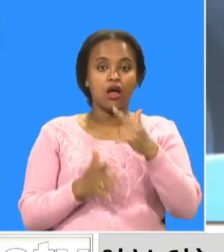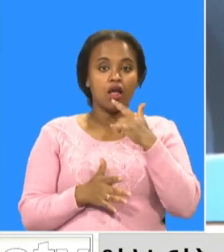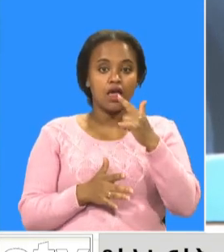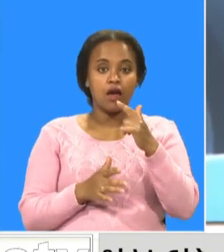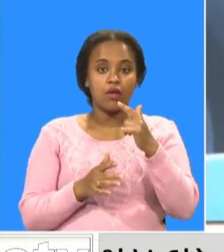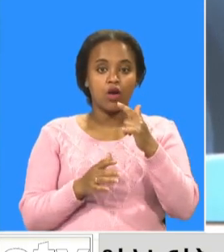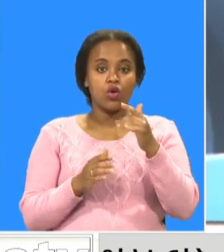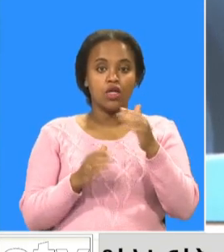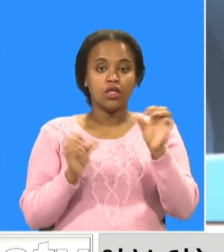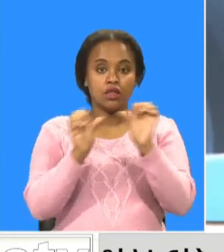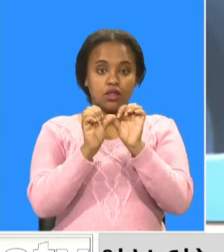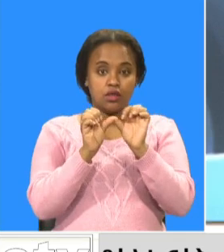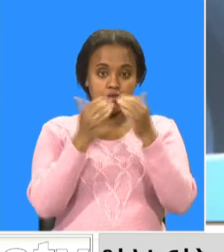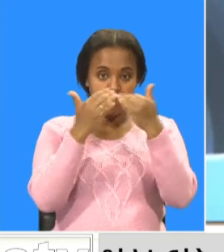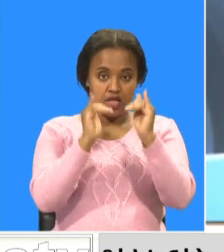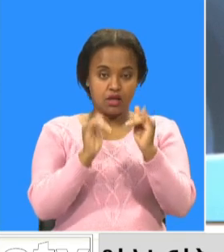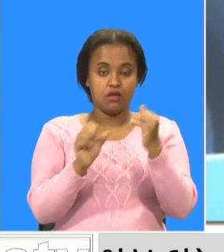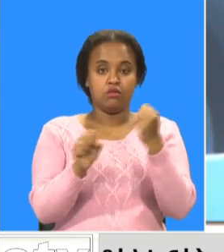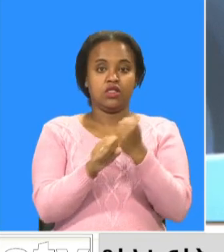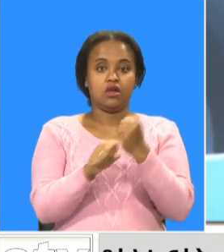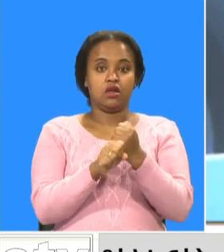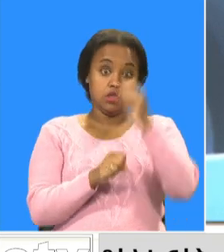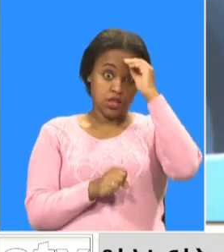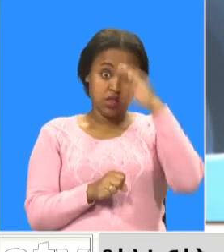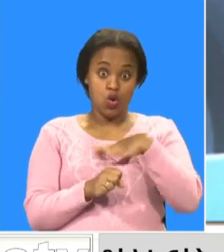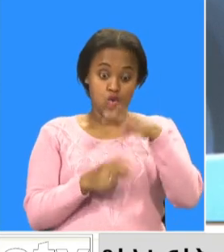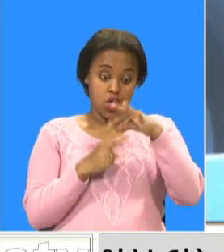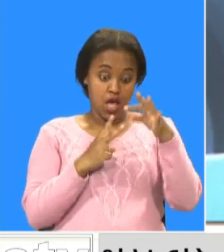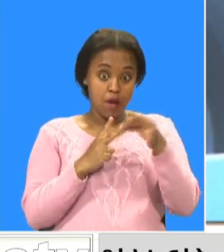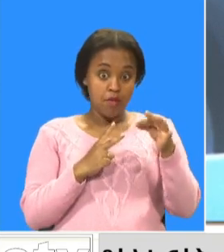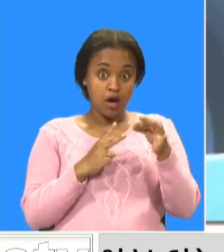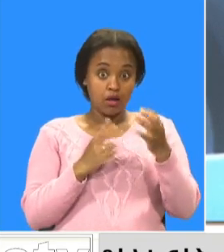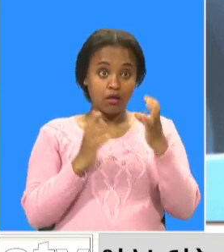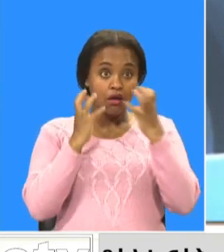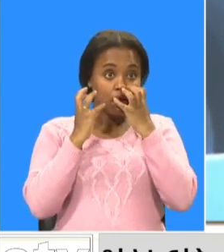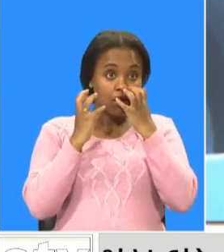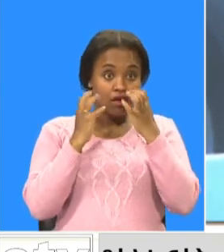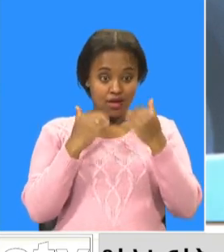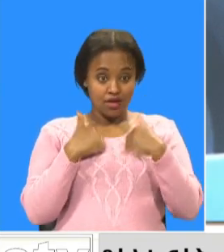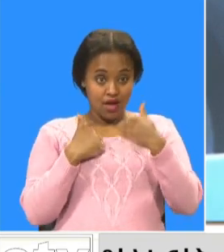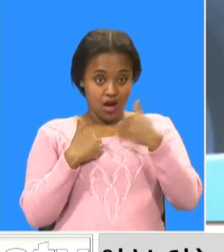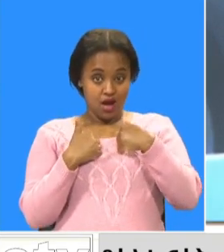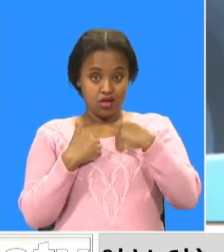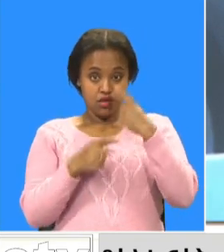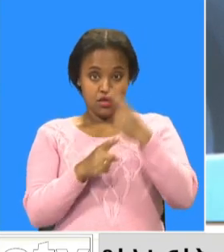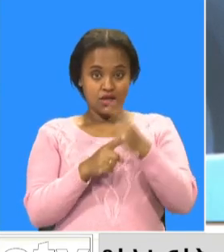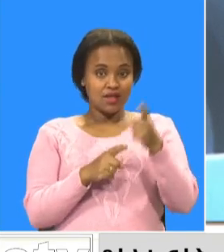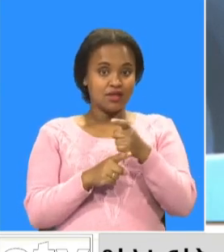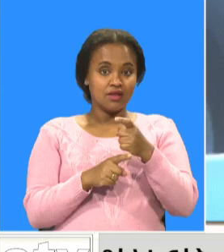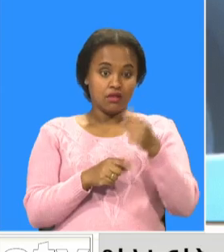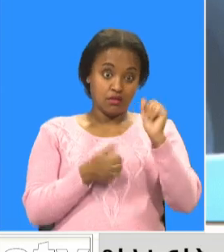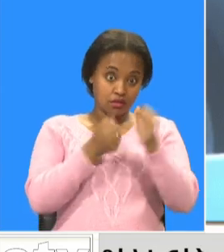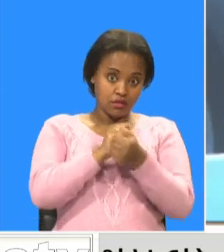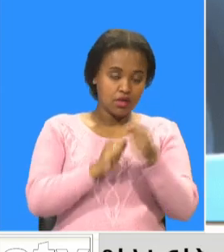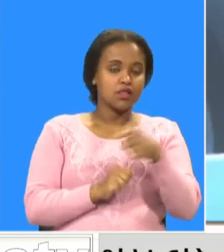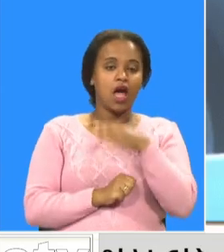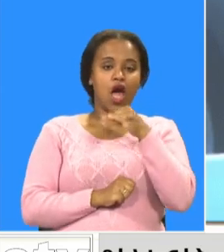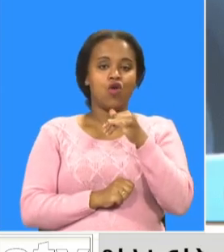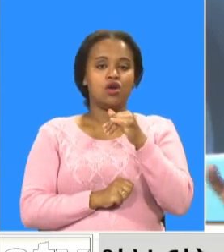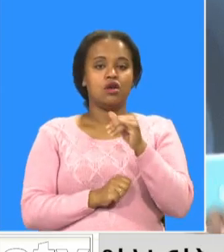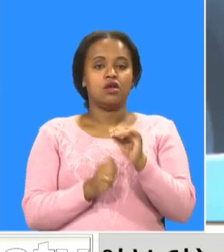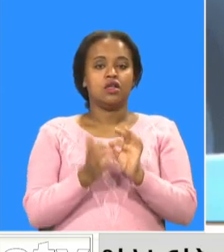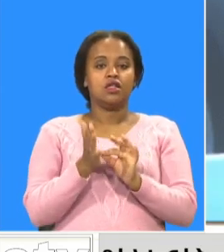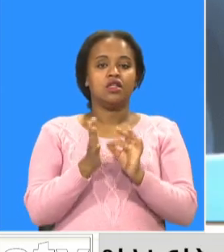ነው የሚለው አሁን ሰው ያማረጠ የለካ የሚያረግ ሳይሆን መጀመሪያውኑ የነዚህ ማስኮች